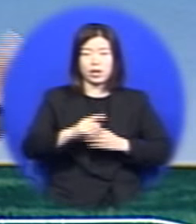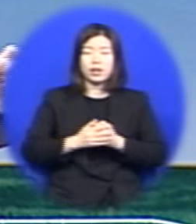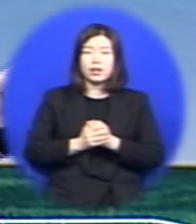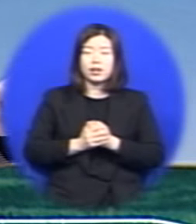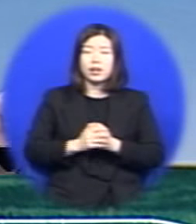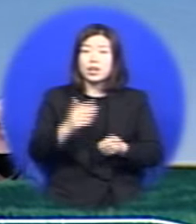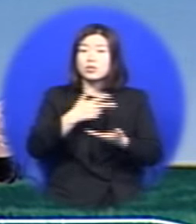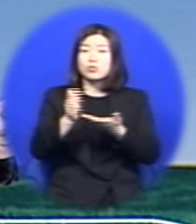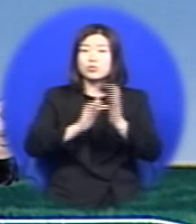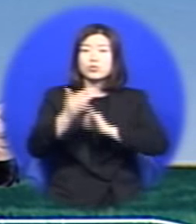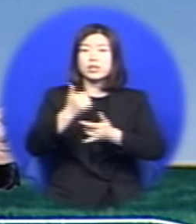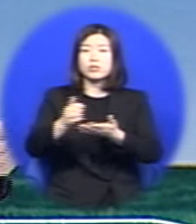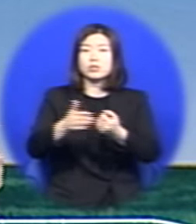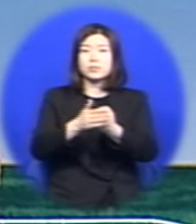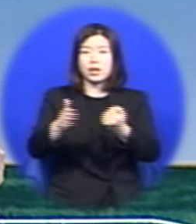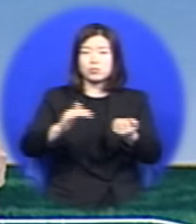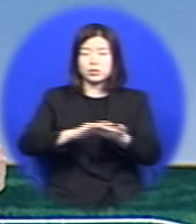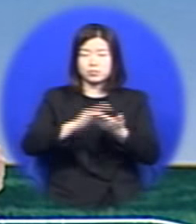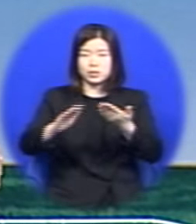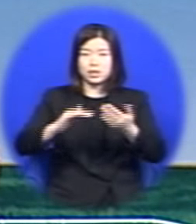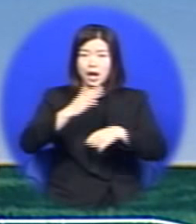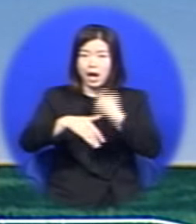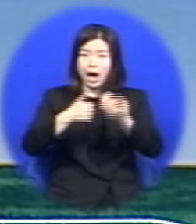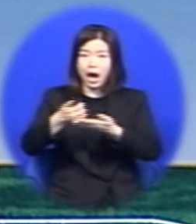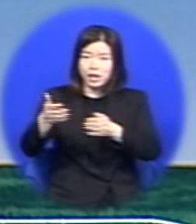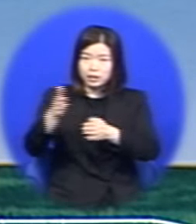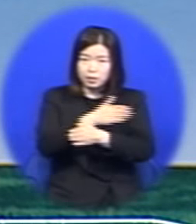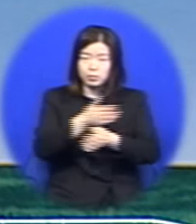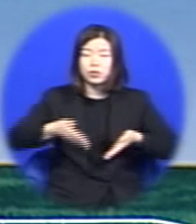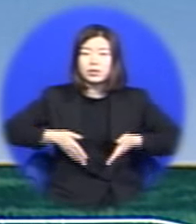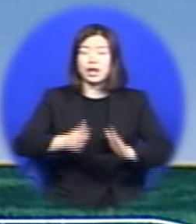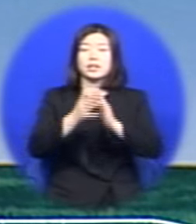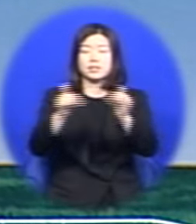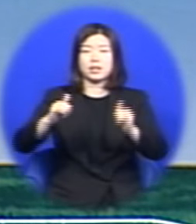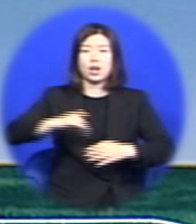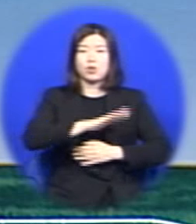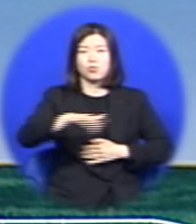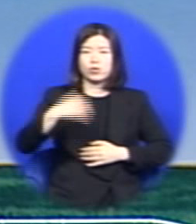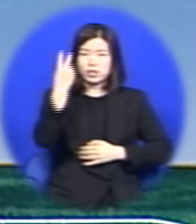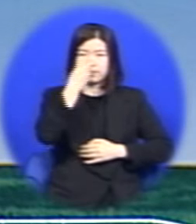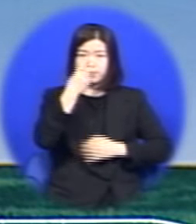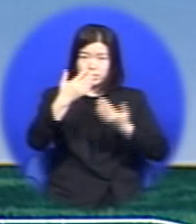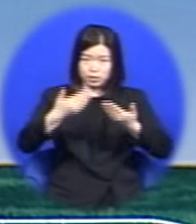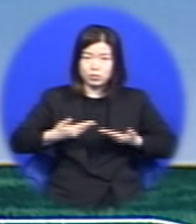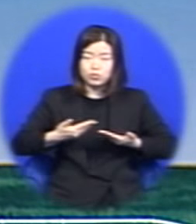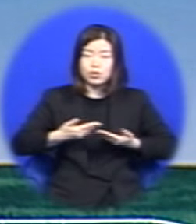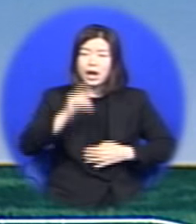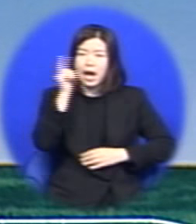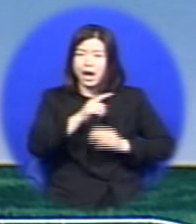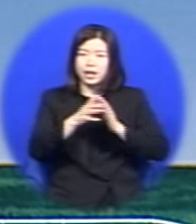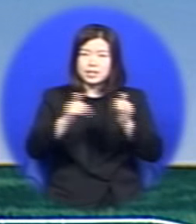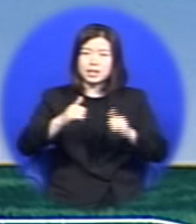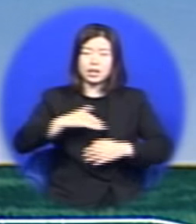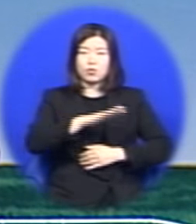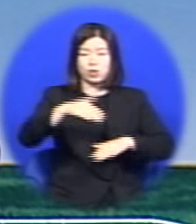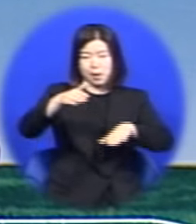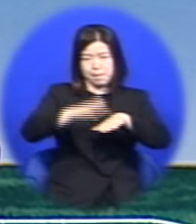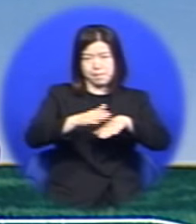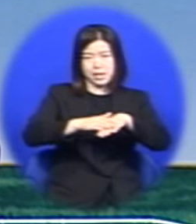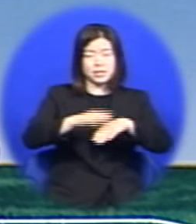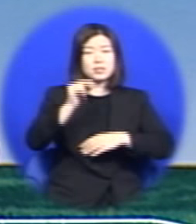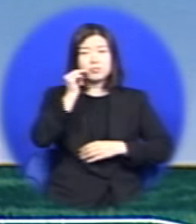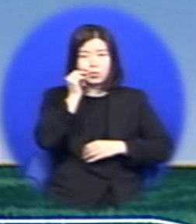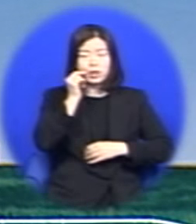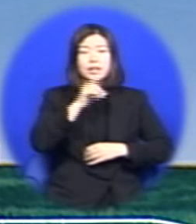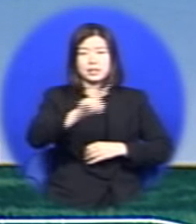주 예수님 때문입니다. 하나님께로서 나신 자가 우리를 지키심에 악한 자가 만지지도